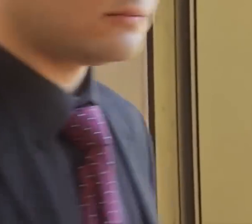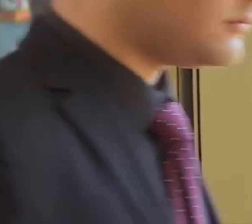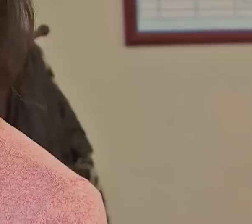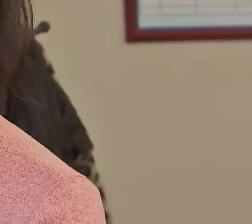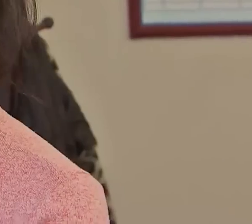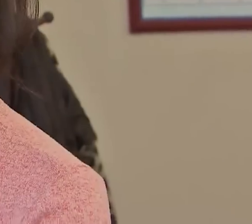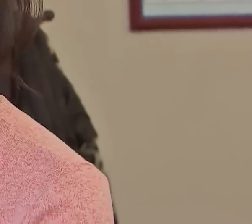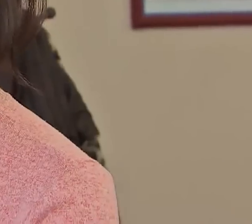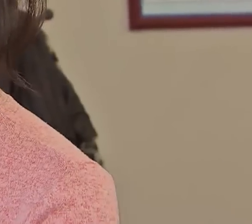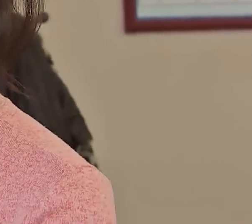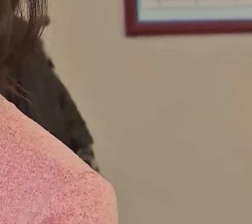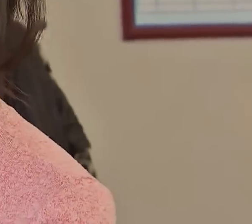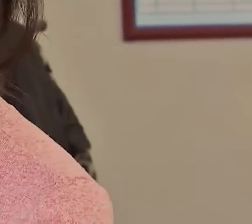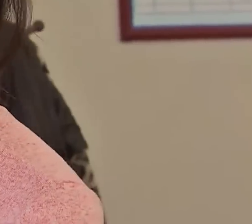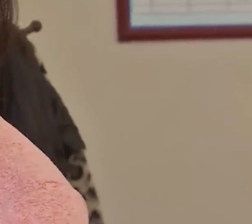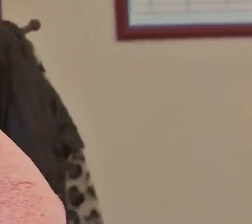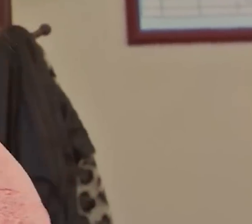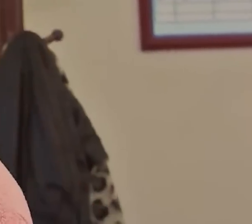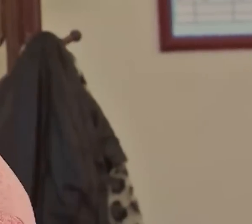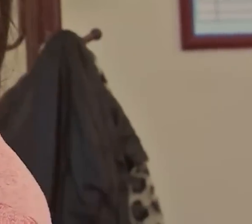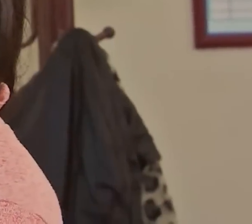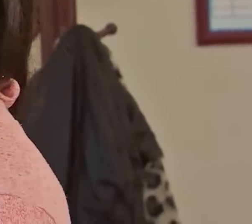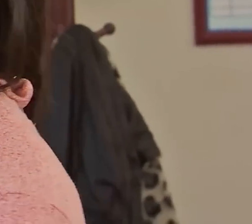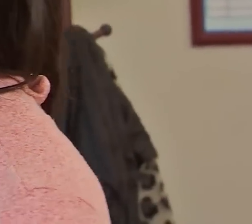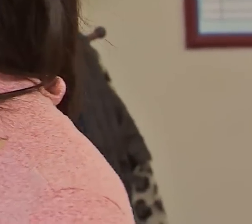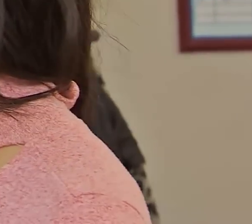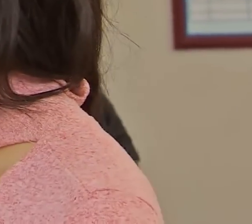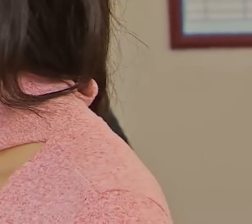Beton döndü, gidiyor. Mehtap arkasından bakıyor.